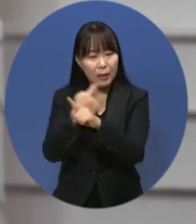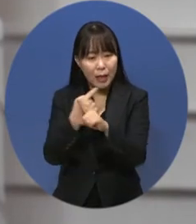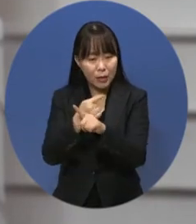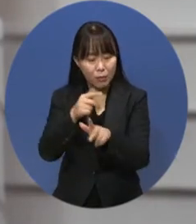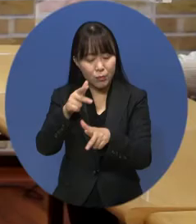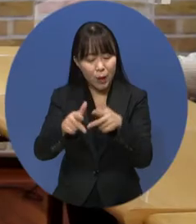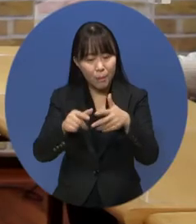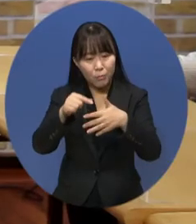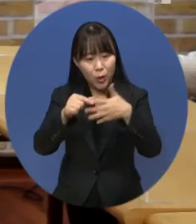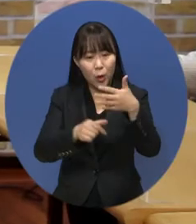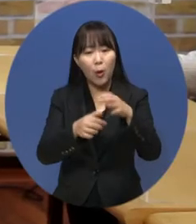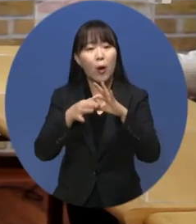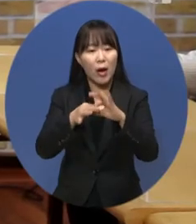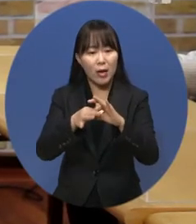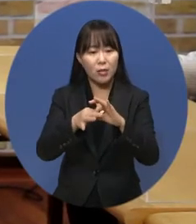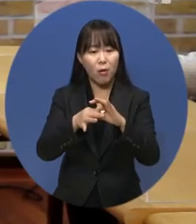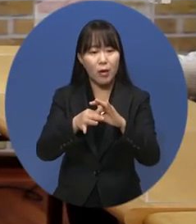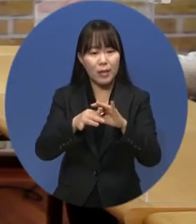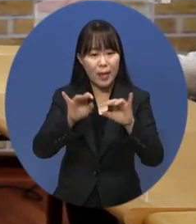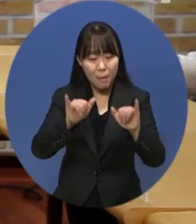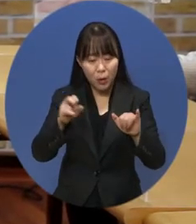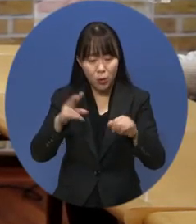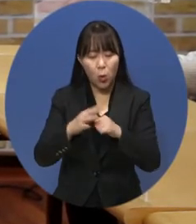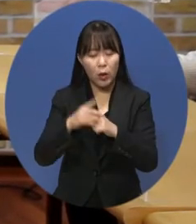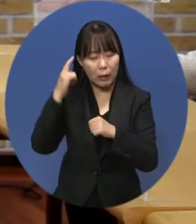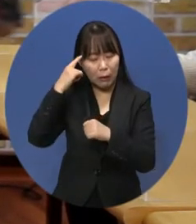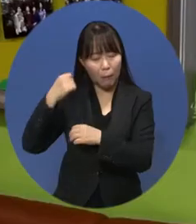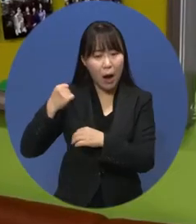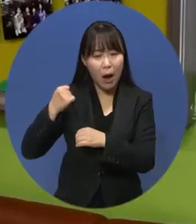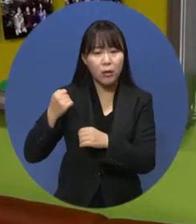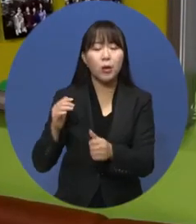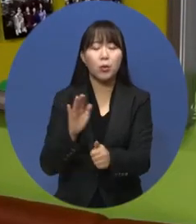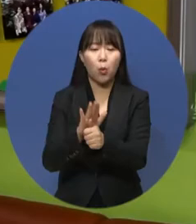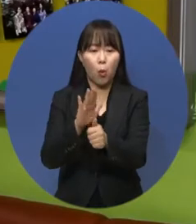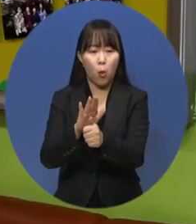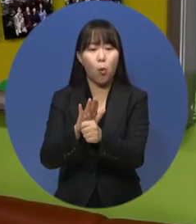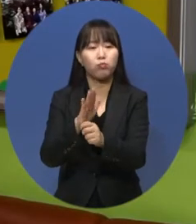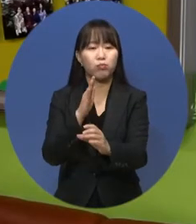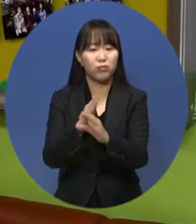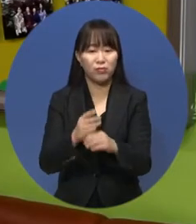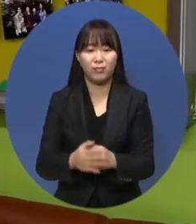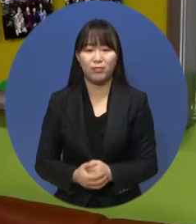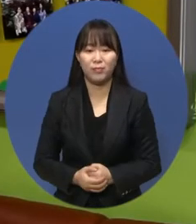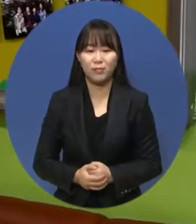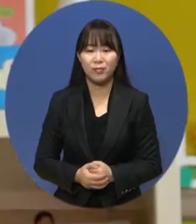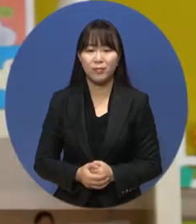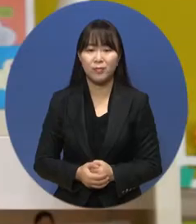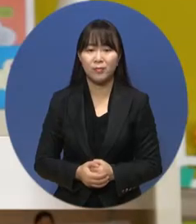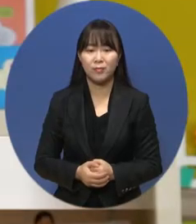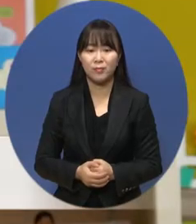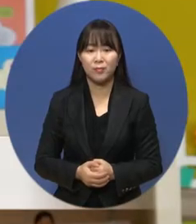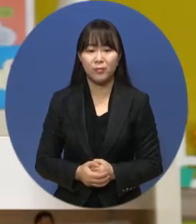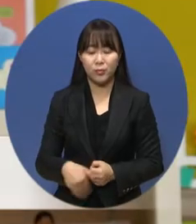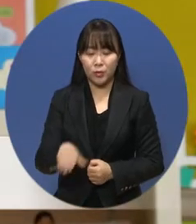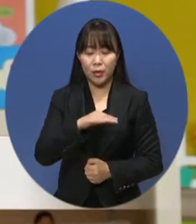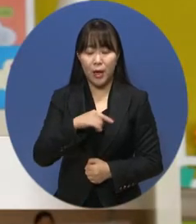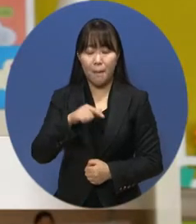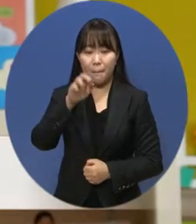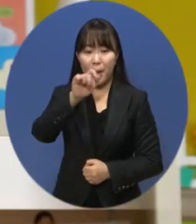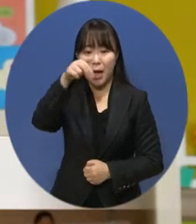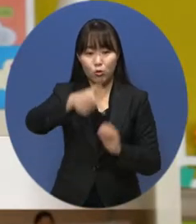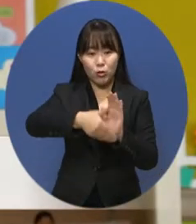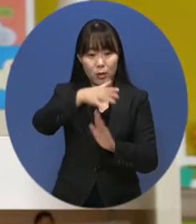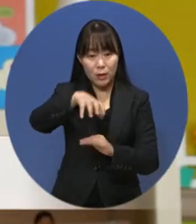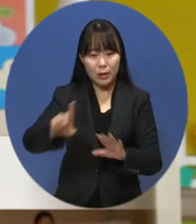지역 어르신들의 치매예방과 기억력 증진에 도움을 주고 있다고 합니다 저희 파주시에 는